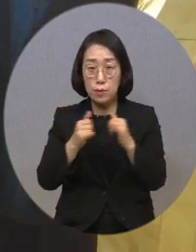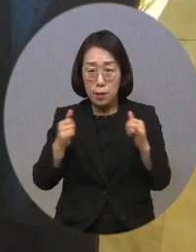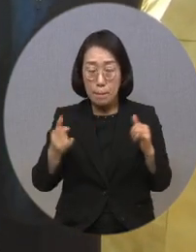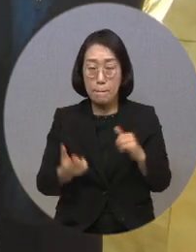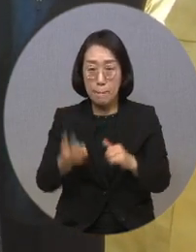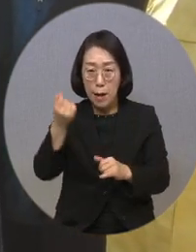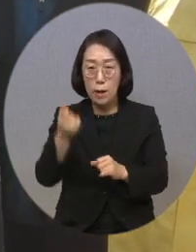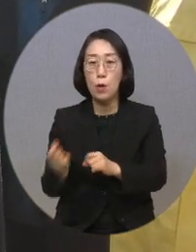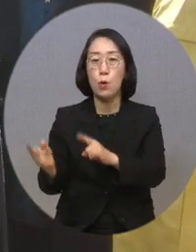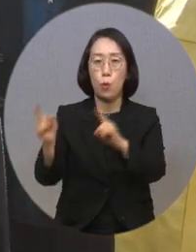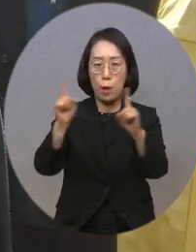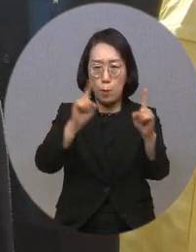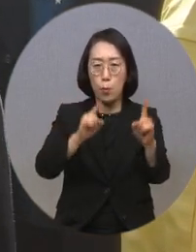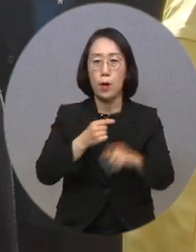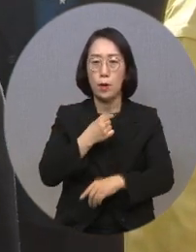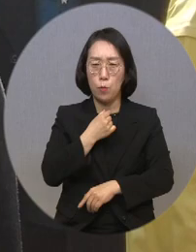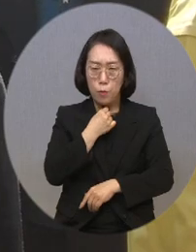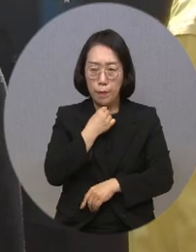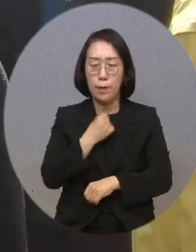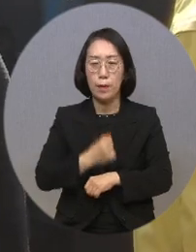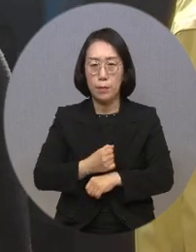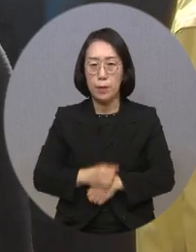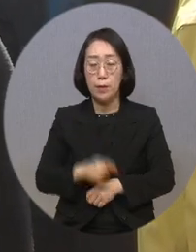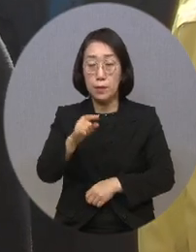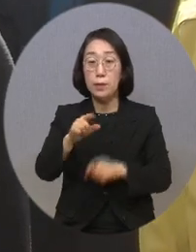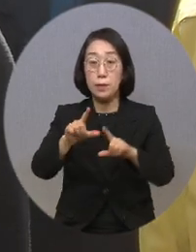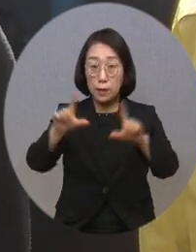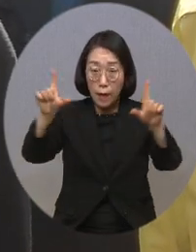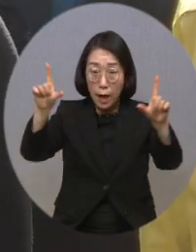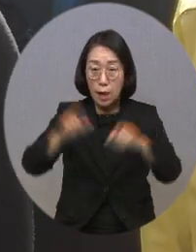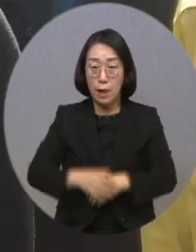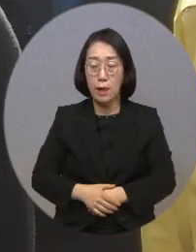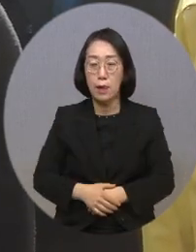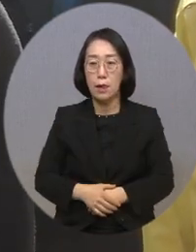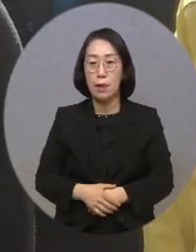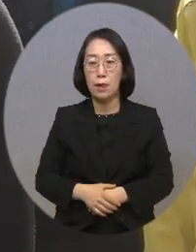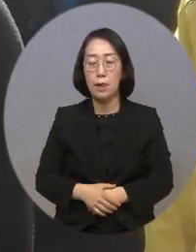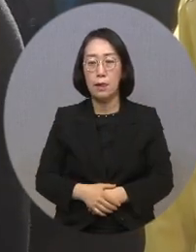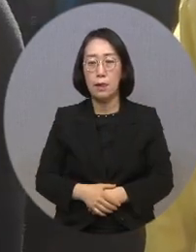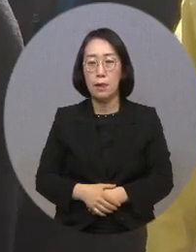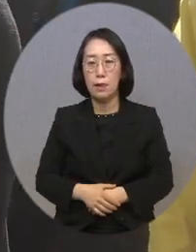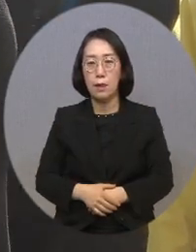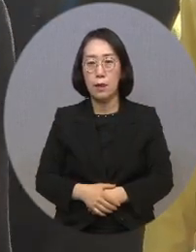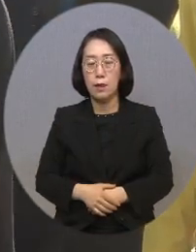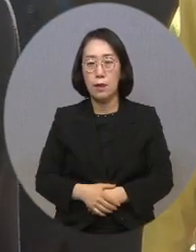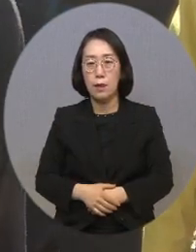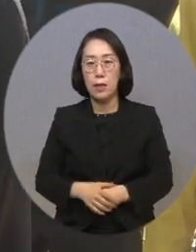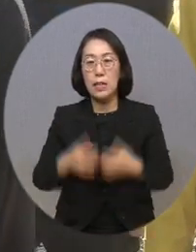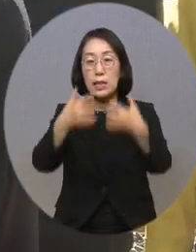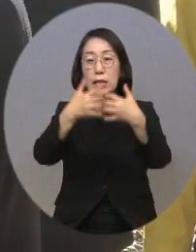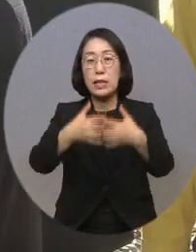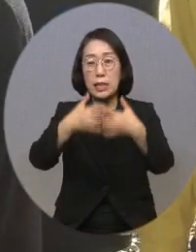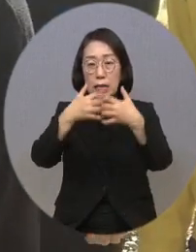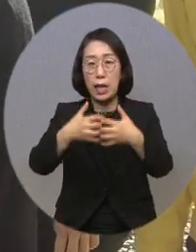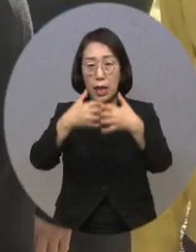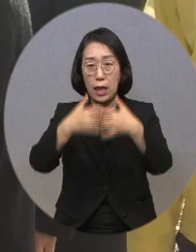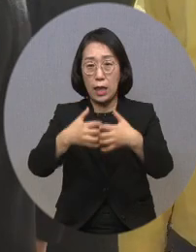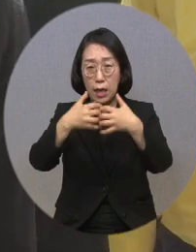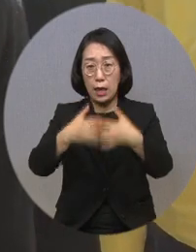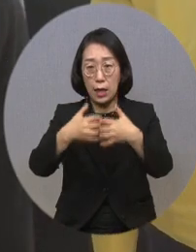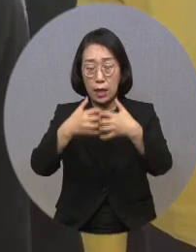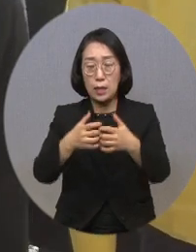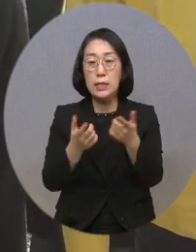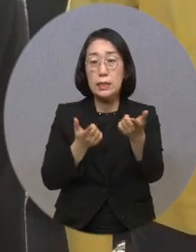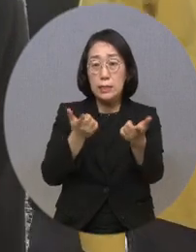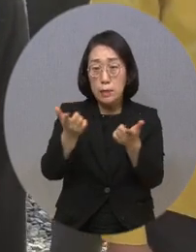쾌차하시기를 바라겠습니다. 그날 그 원인은 이제 열 교환기 압력